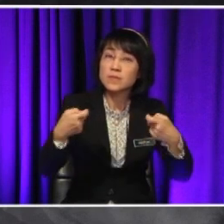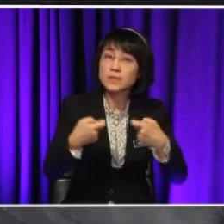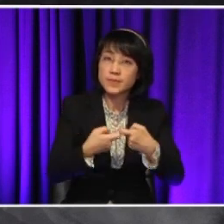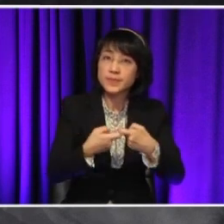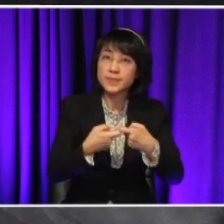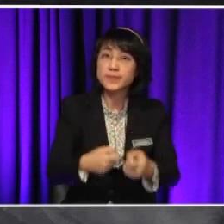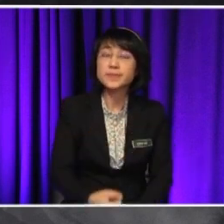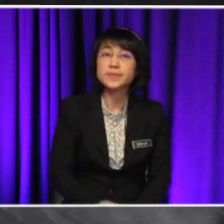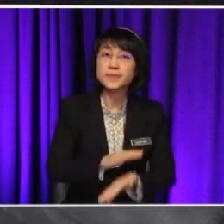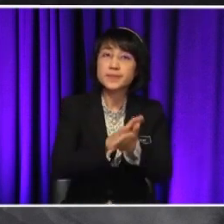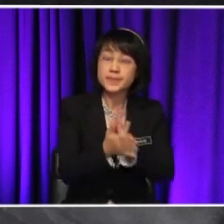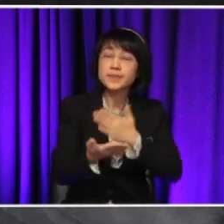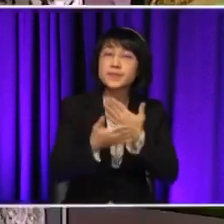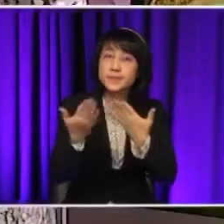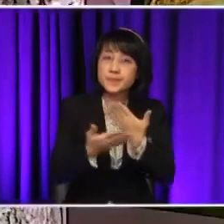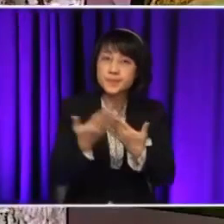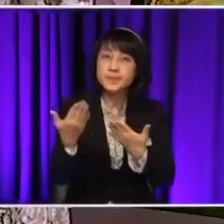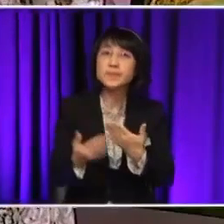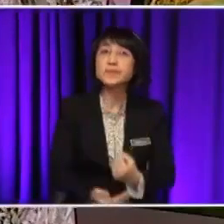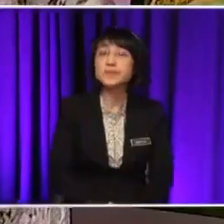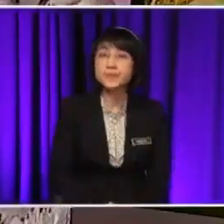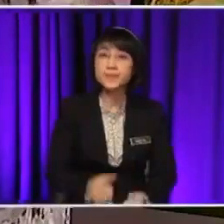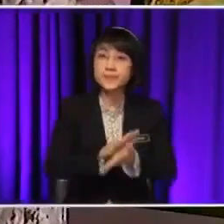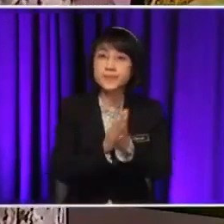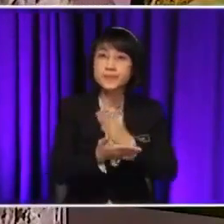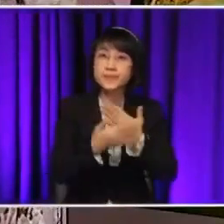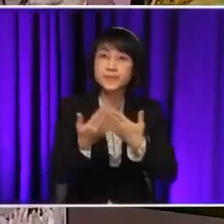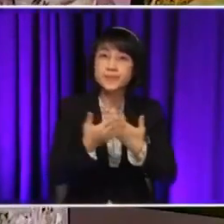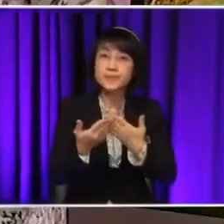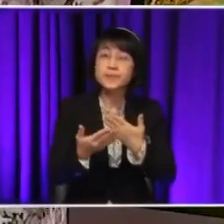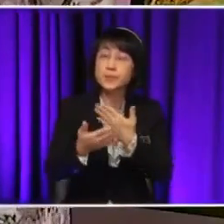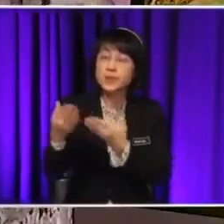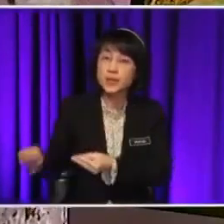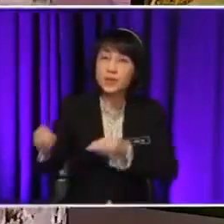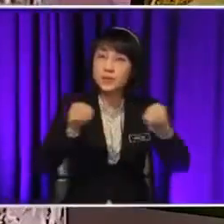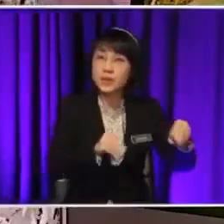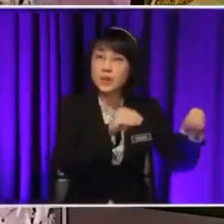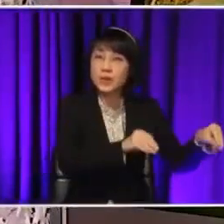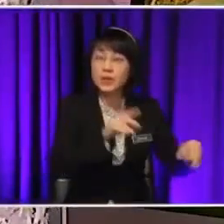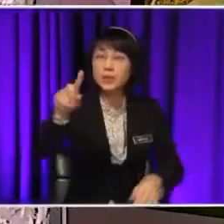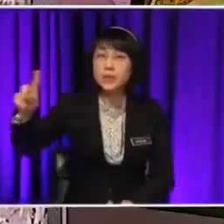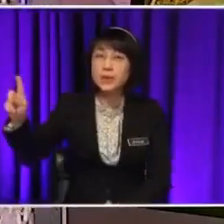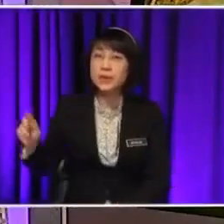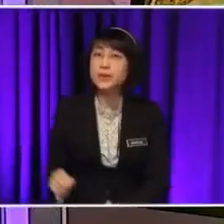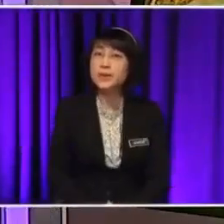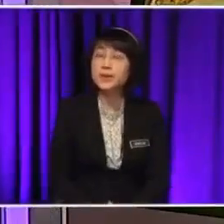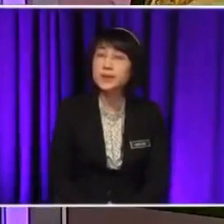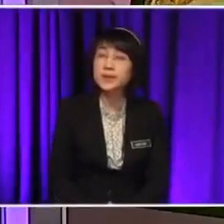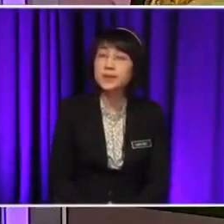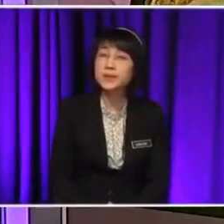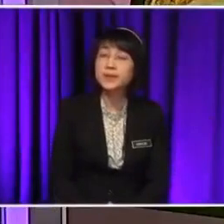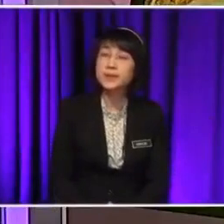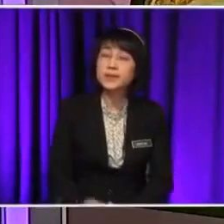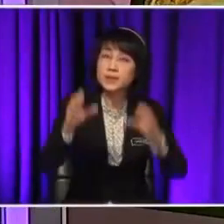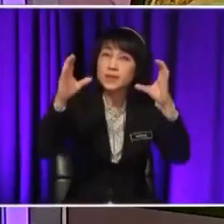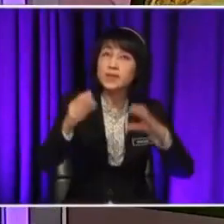Dapur elektrik, dia jadi lebih mudah, lebih senang dan mudah dibawa ke mana-mana. Okey, sama juga macam kaedah tradisional pada